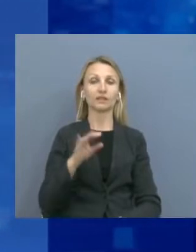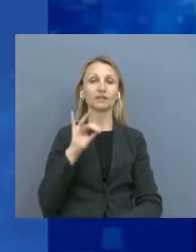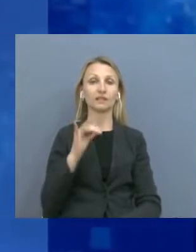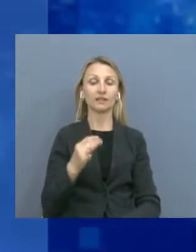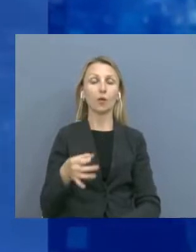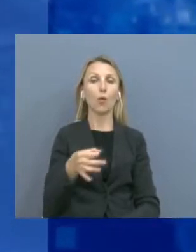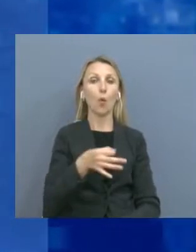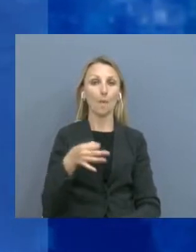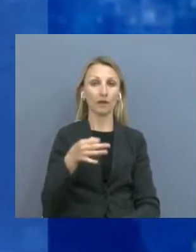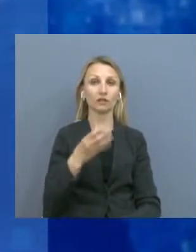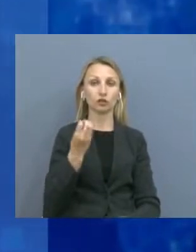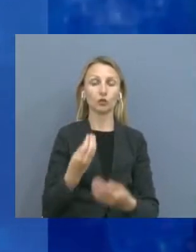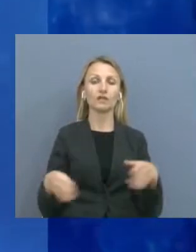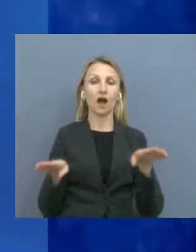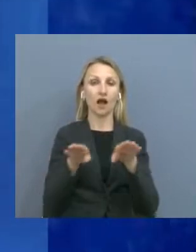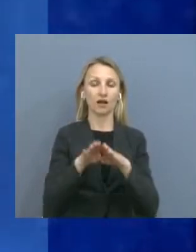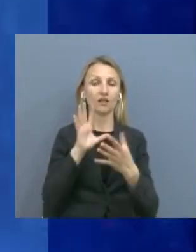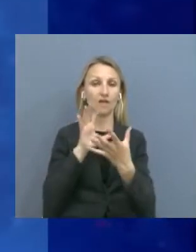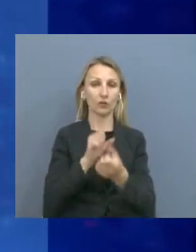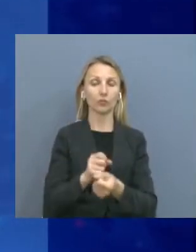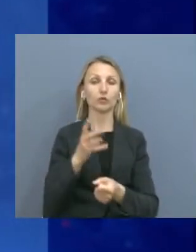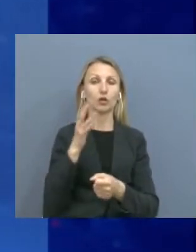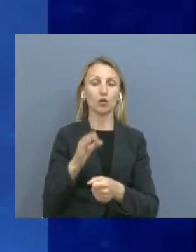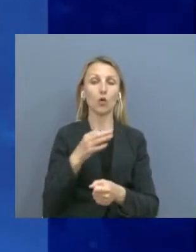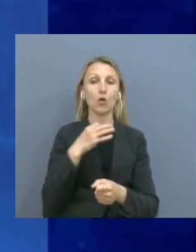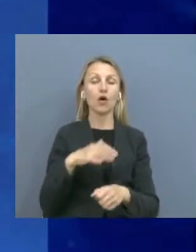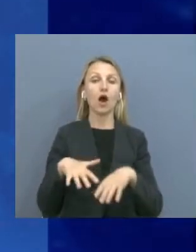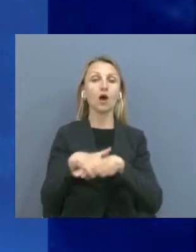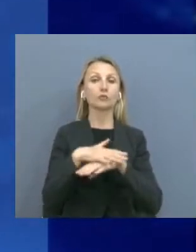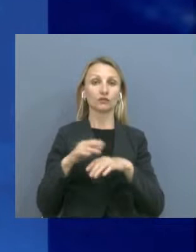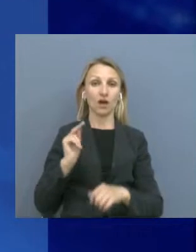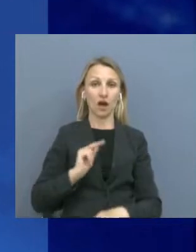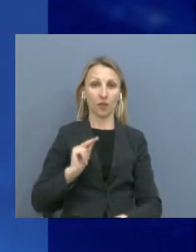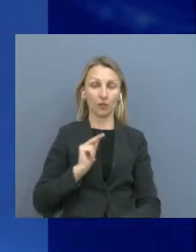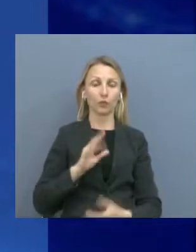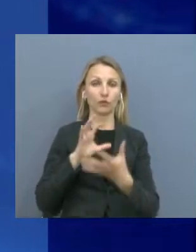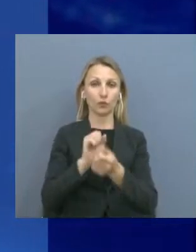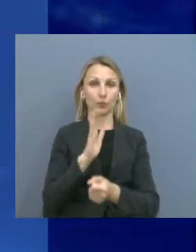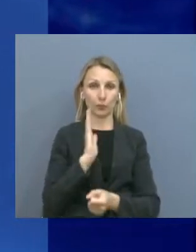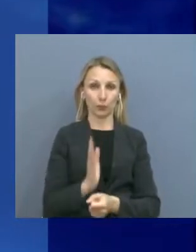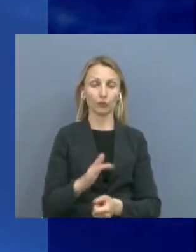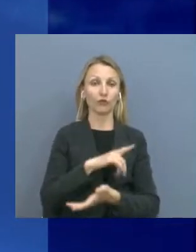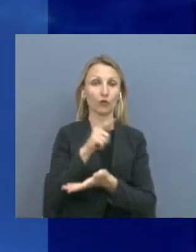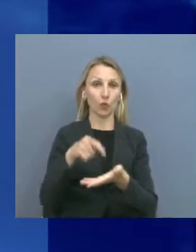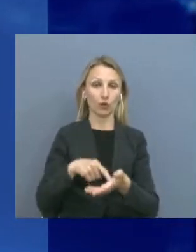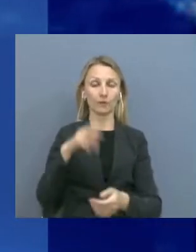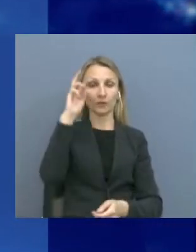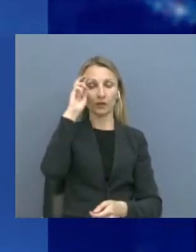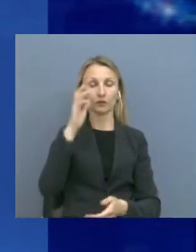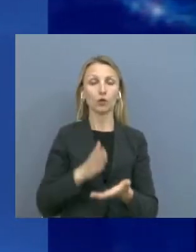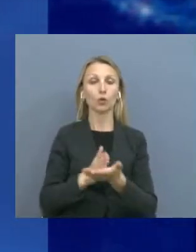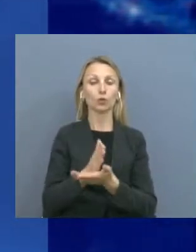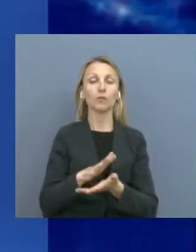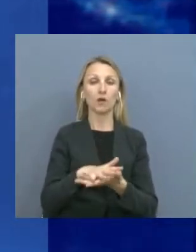между областями по-прежнему закрыты. Общественный транспорт начнет работу частично. Порядка 50% госслужащих